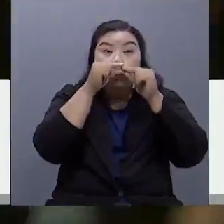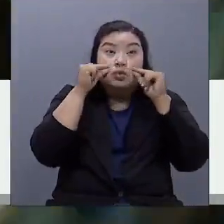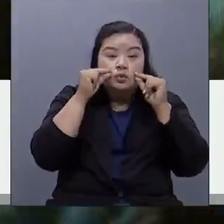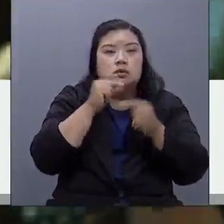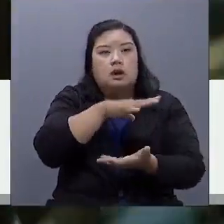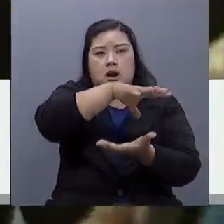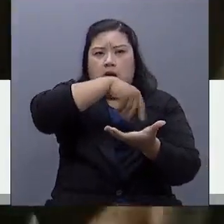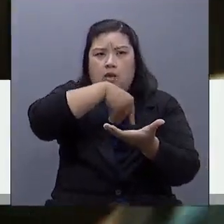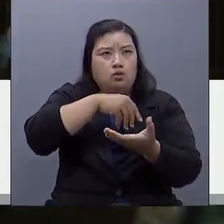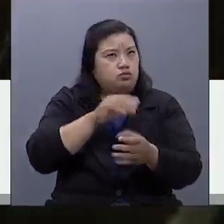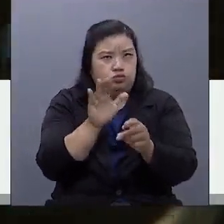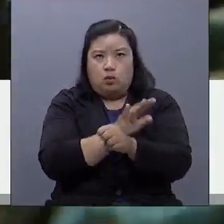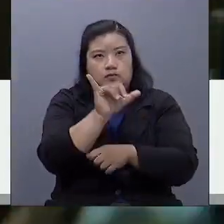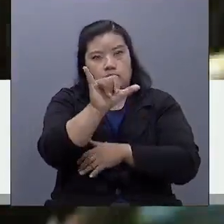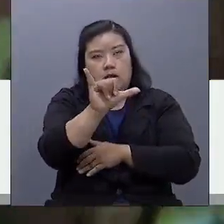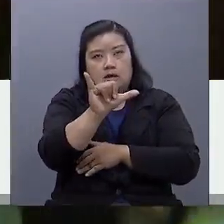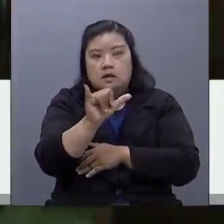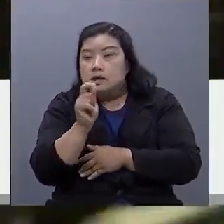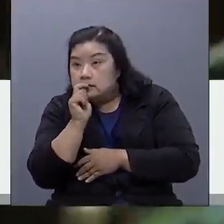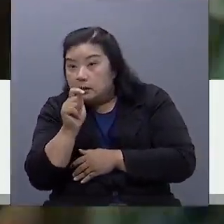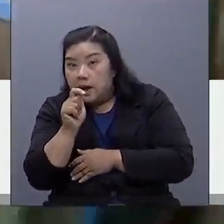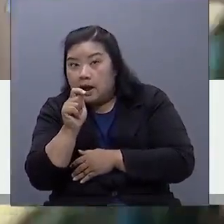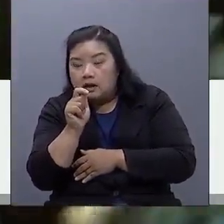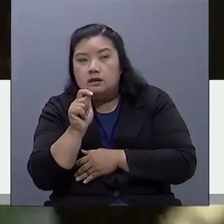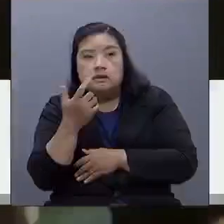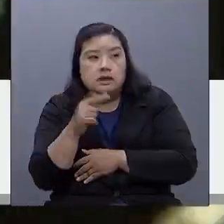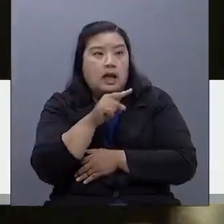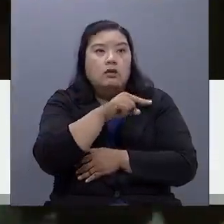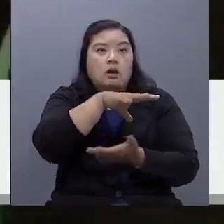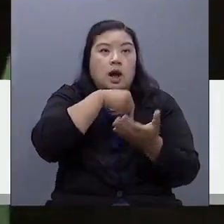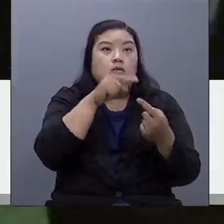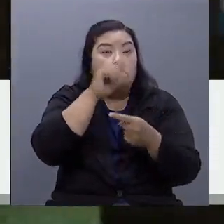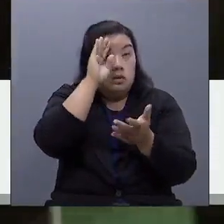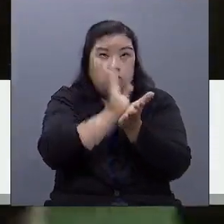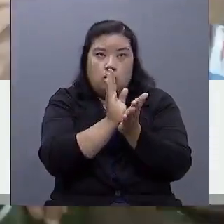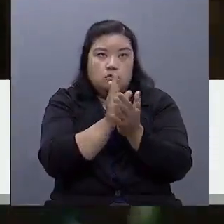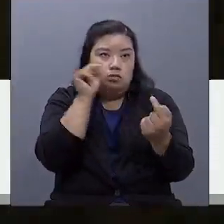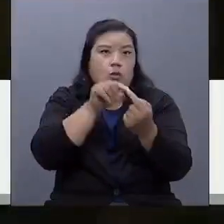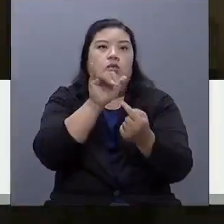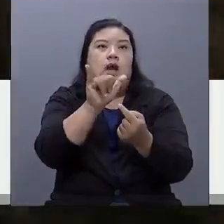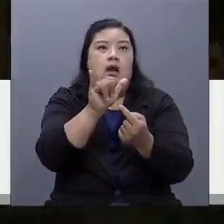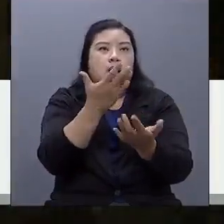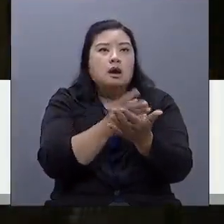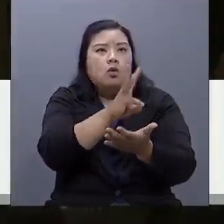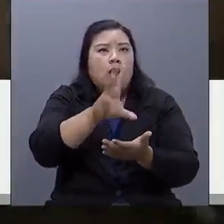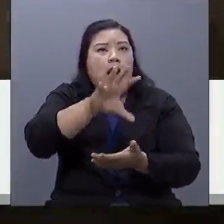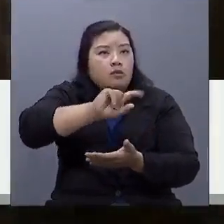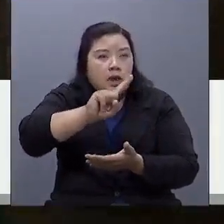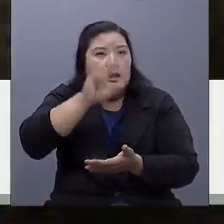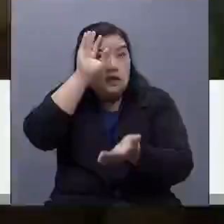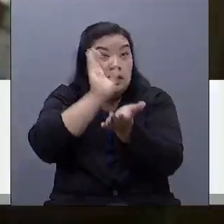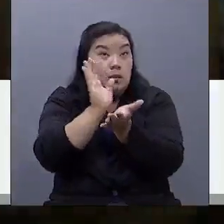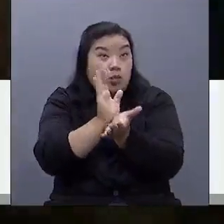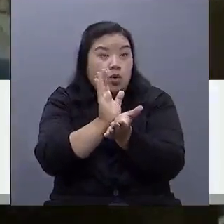ไม่ตรงกับที่ให้สัมภาษณ์กับสื่อมวลชนว่าเงิน 6ล้านบาทได้มาจากเครือข่ายของสารวัตรซัวซึ่งในทำให้การ